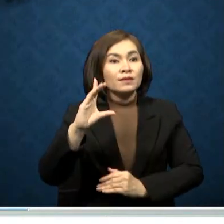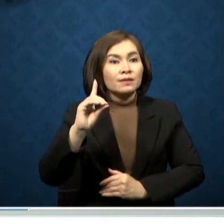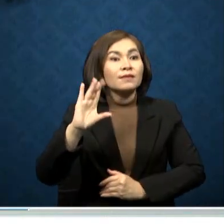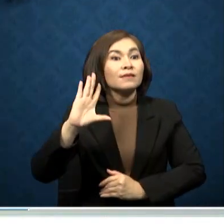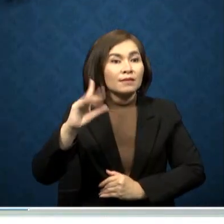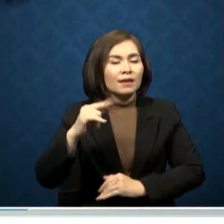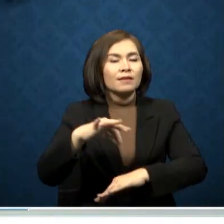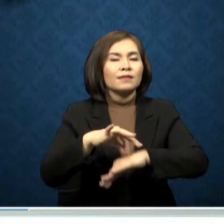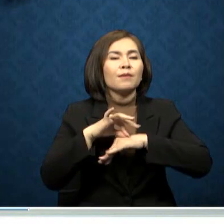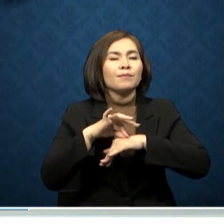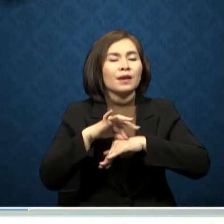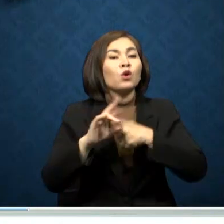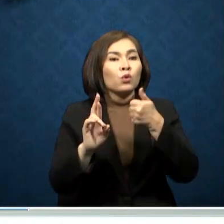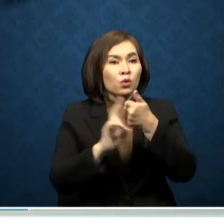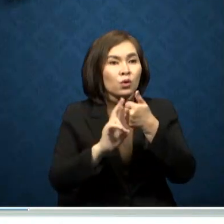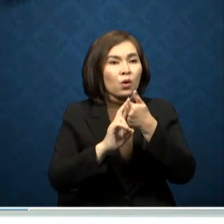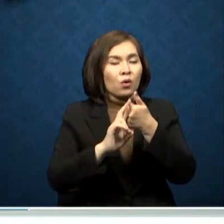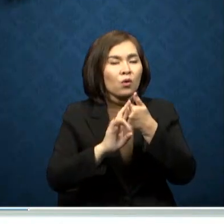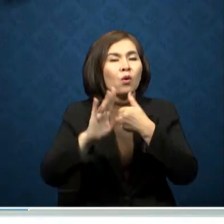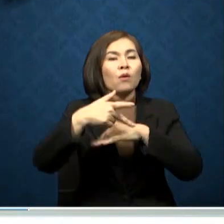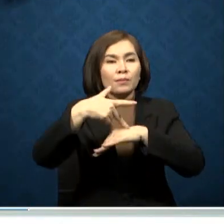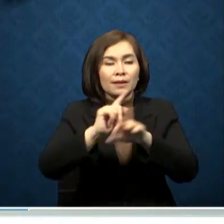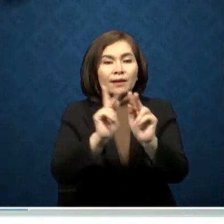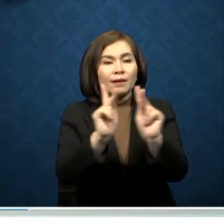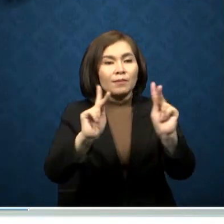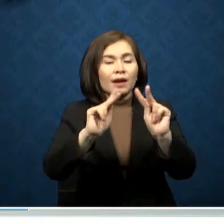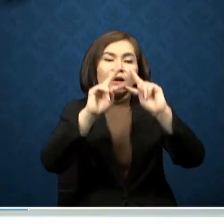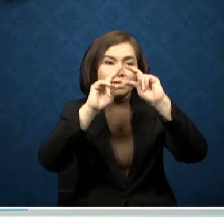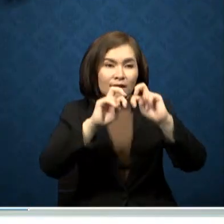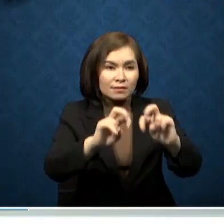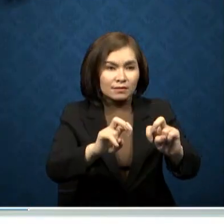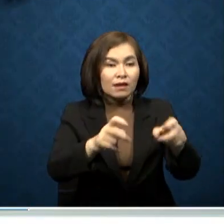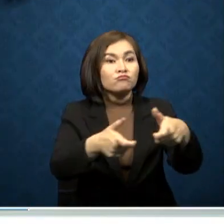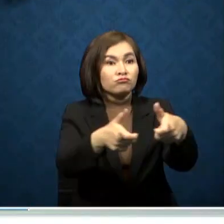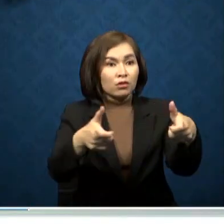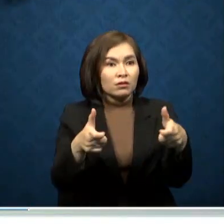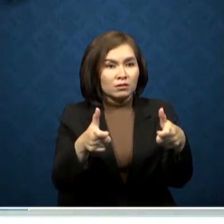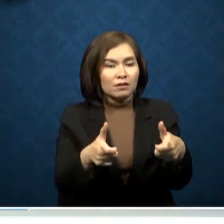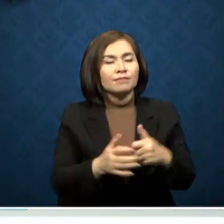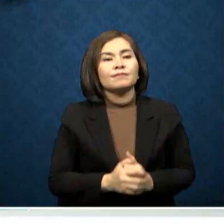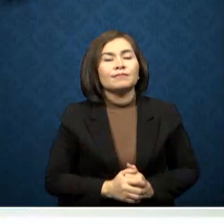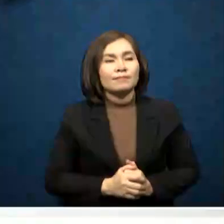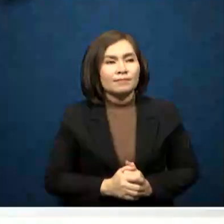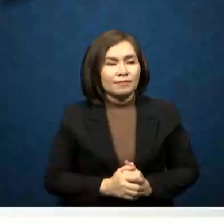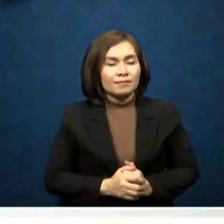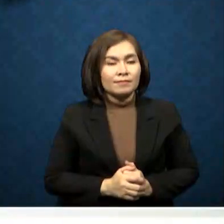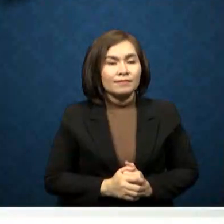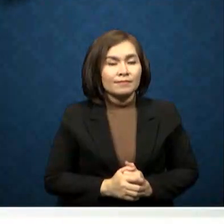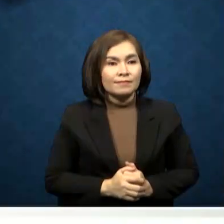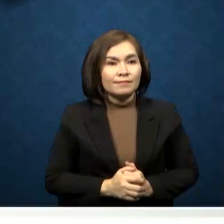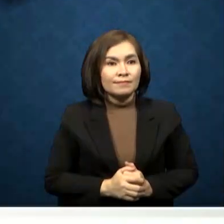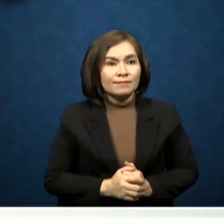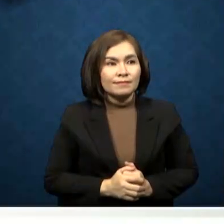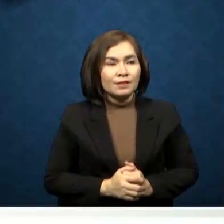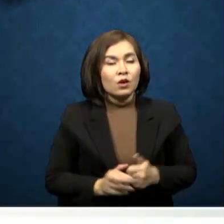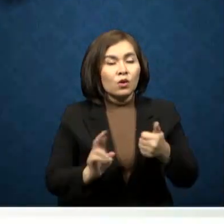รองในฐานะรองประธานคณะกรรมาธิการการศึกษาและในฐานะรองประธาน